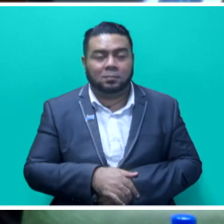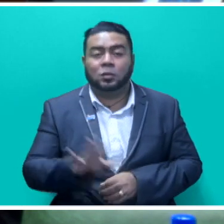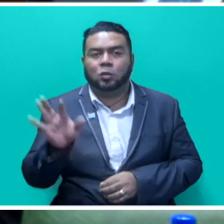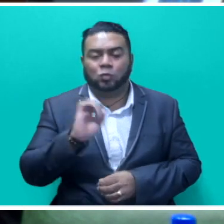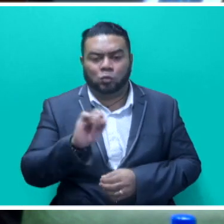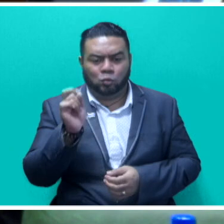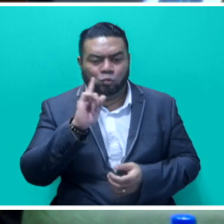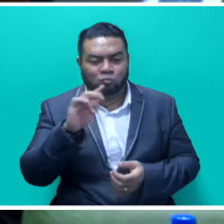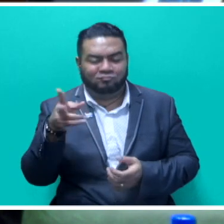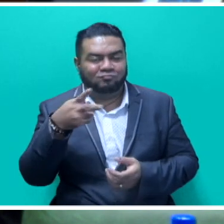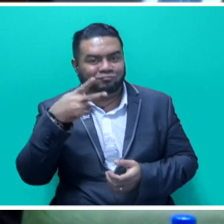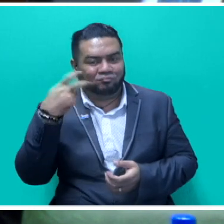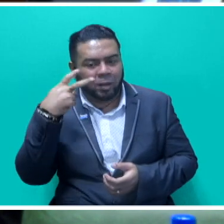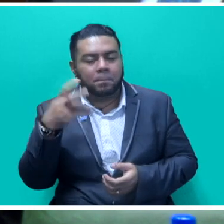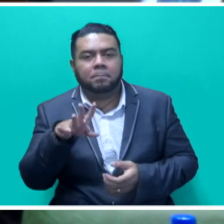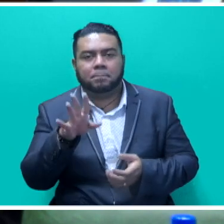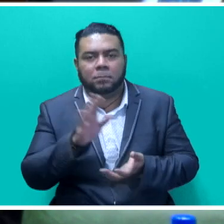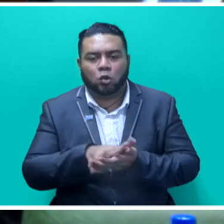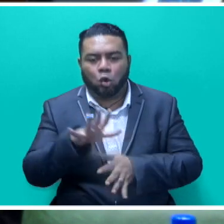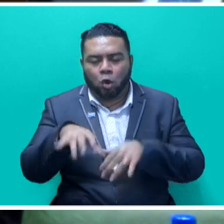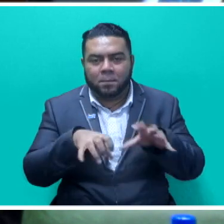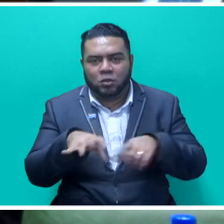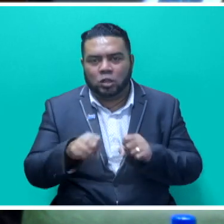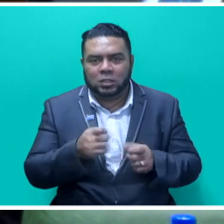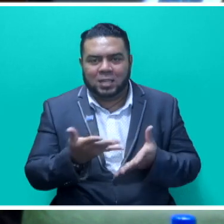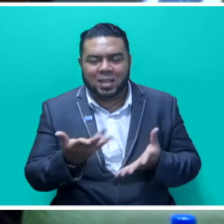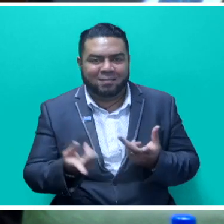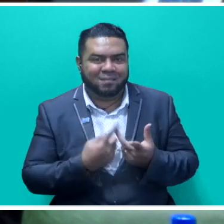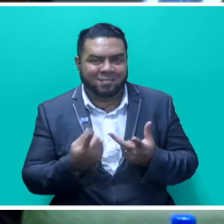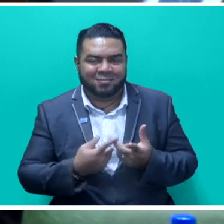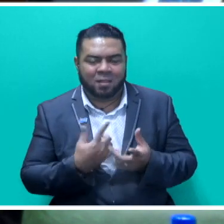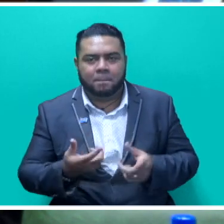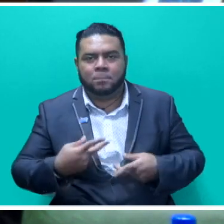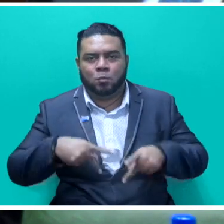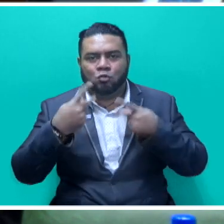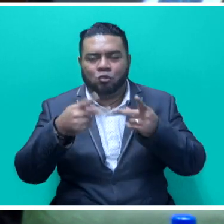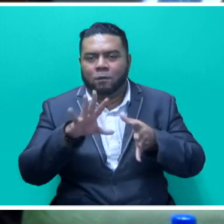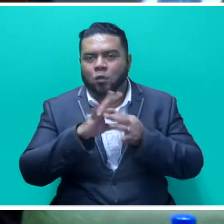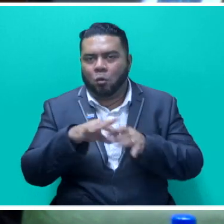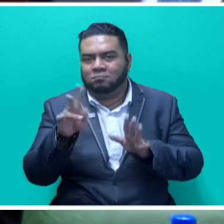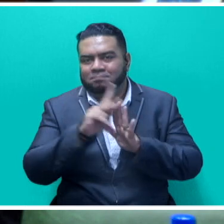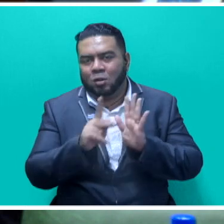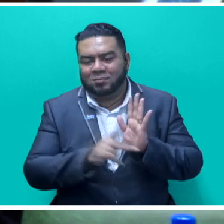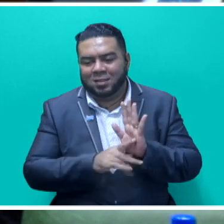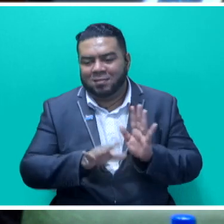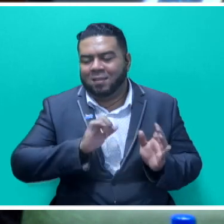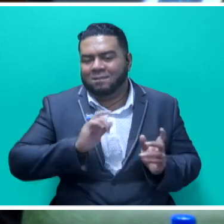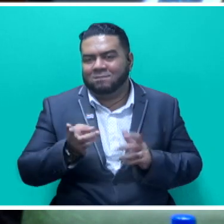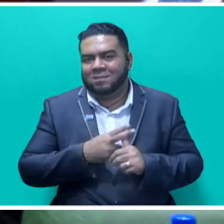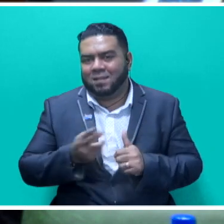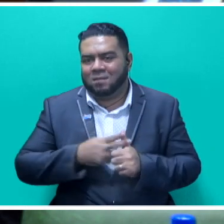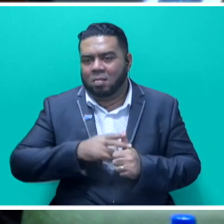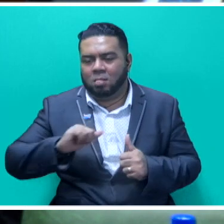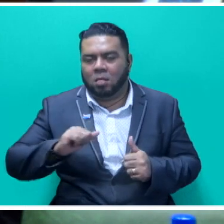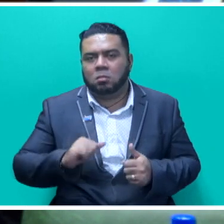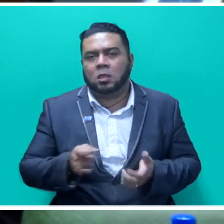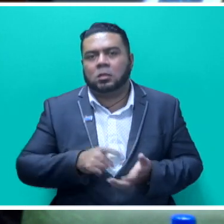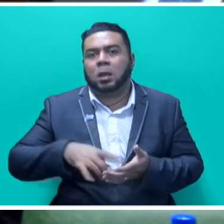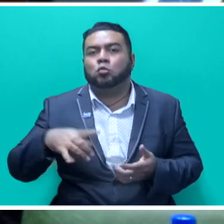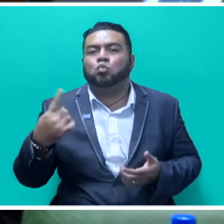अध्यक्ष महोदय, मैं अपने पिता की ओर से मैं दूसरी पीढ़ी का संतान